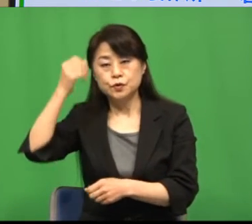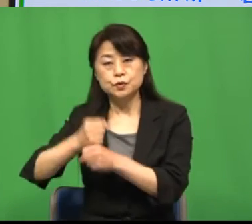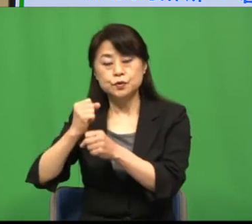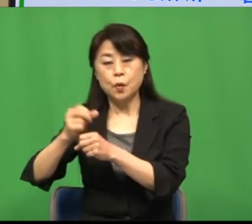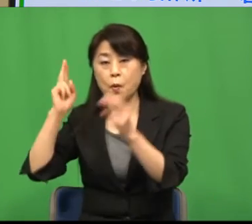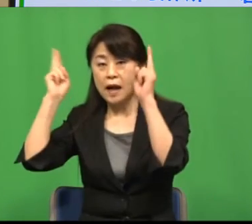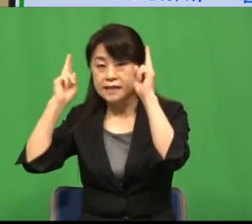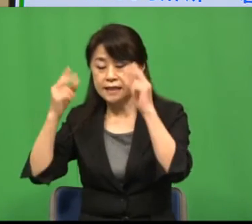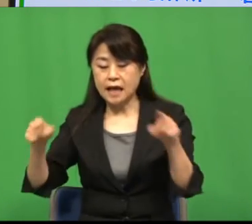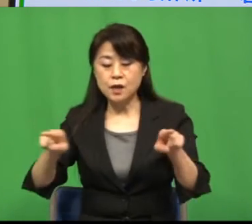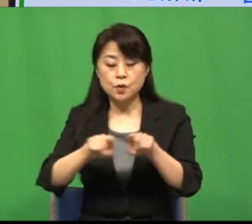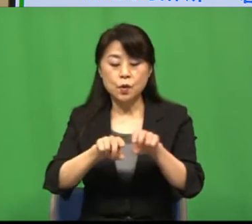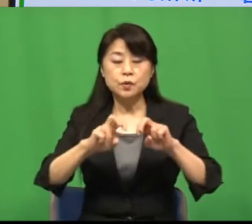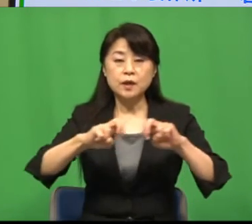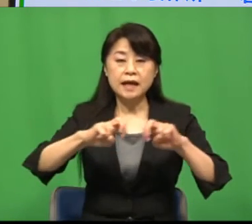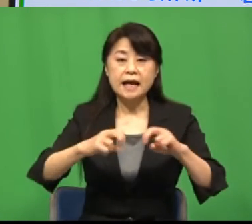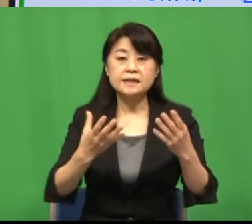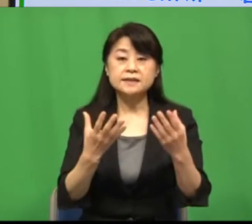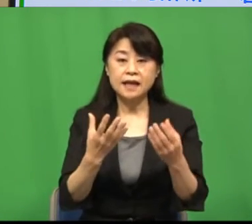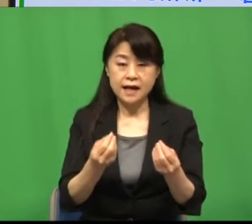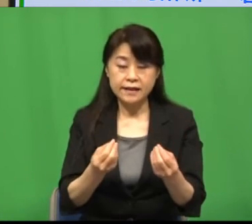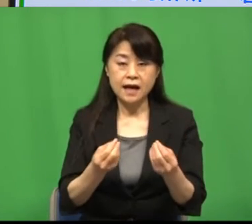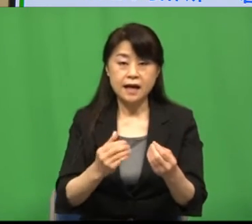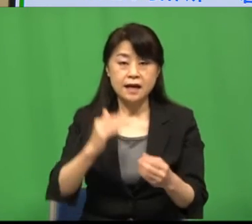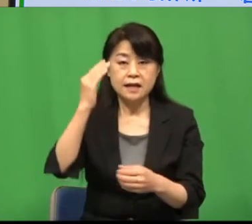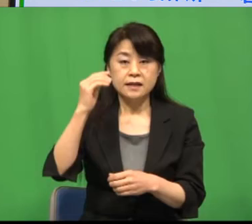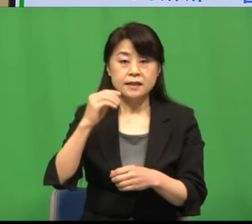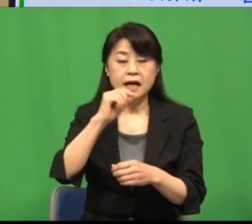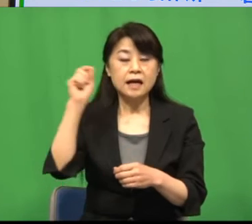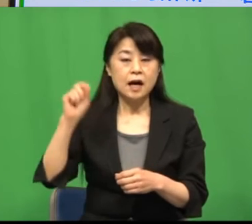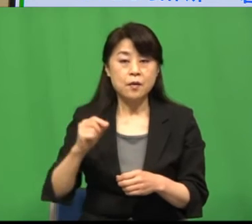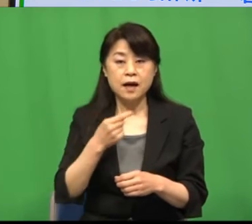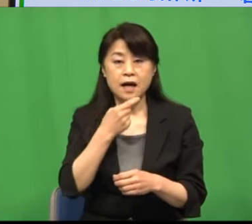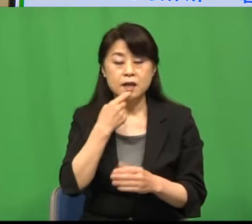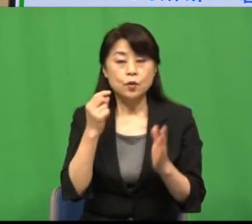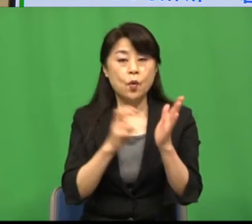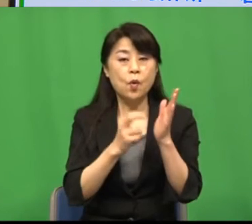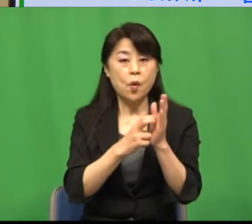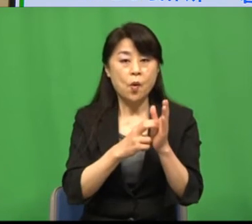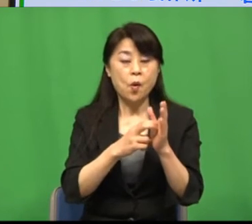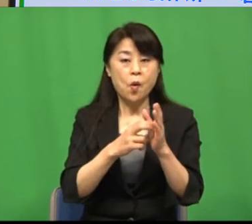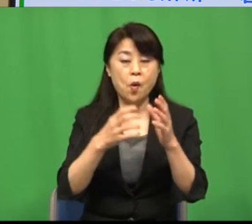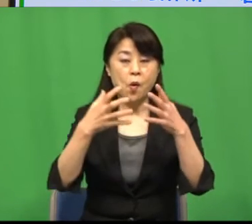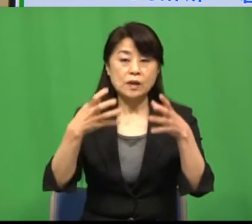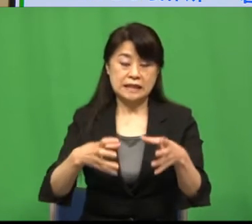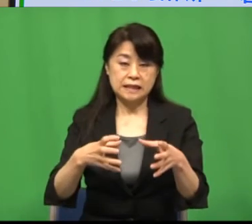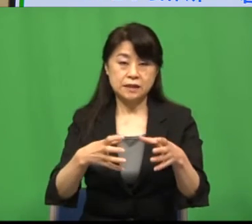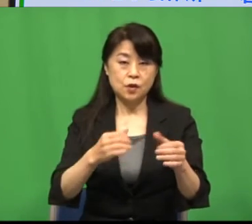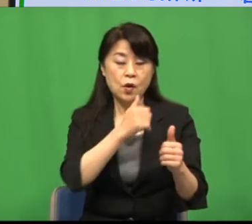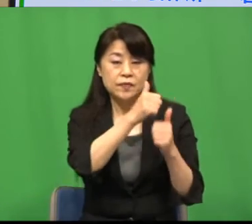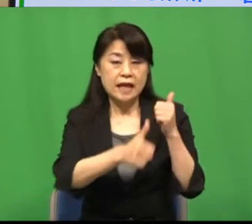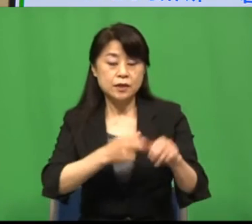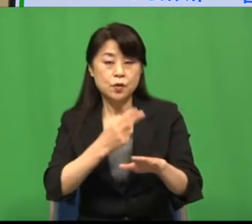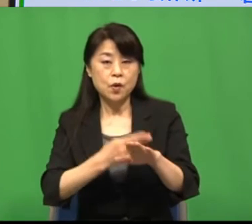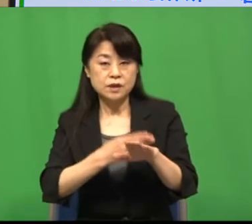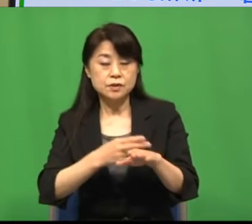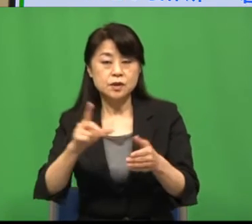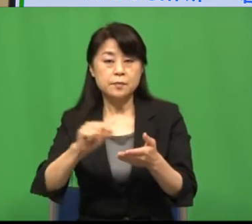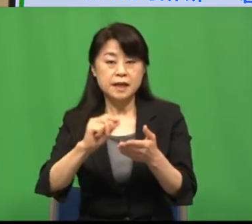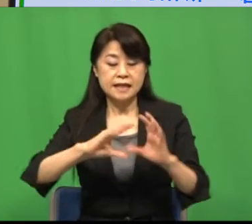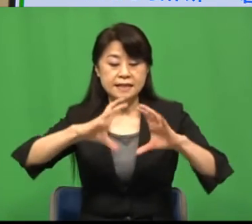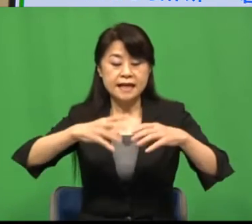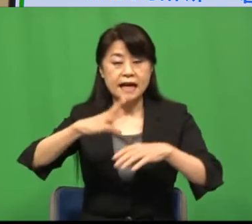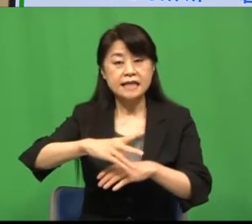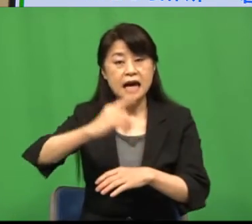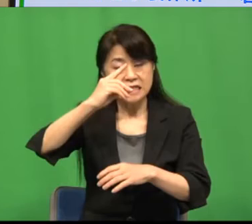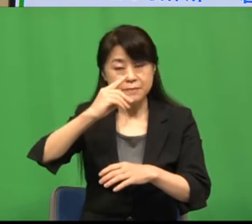開発された高岡銅器の伝統技術による世界初の鋳造製ウイスキー蒸留